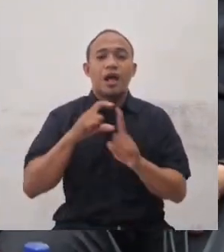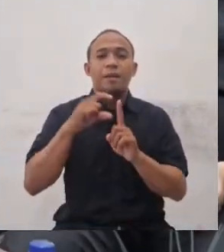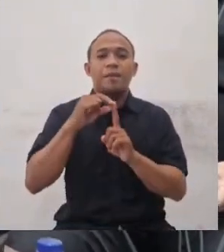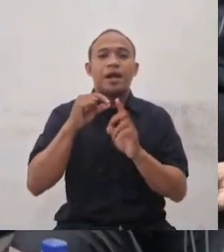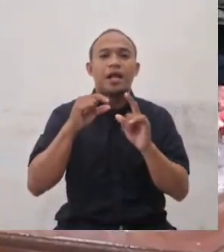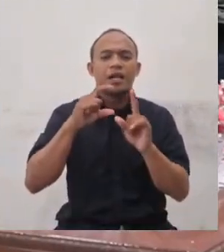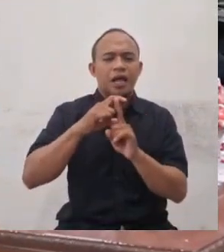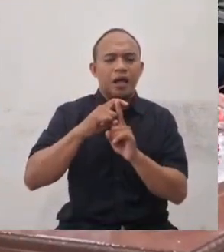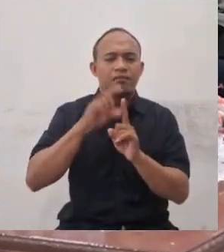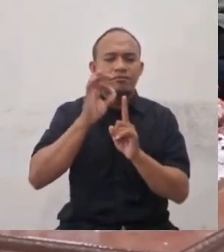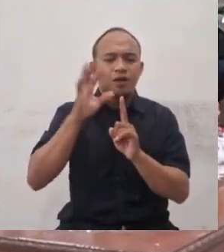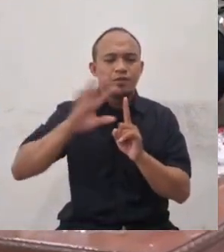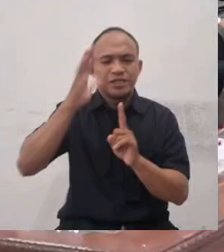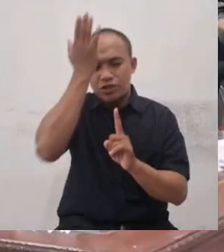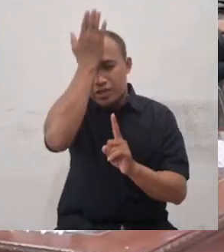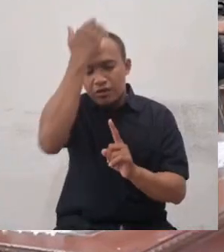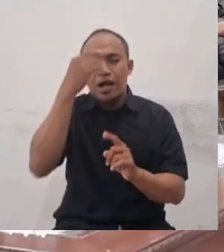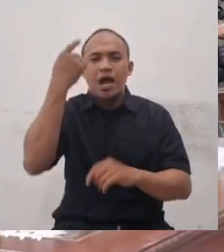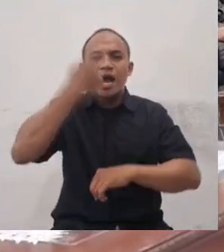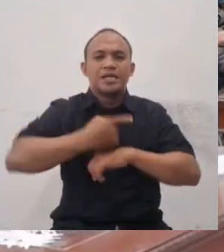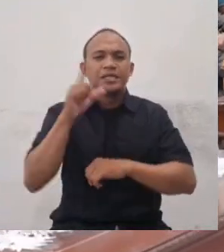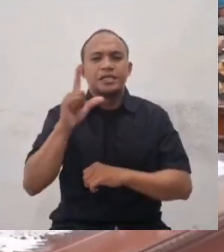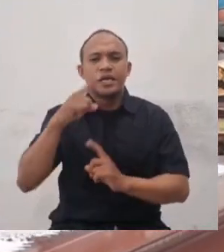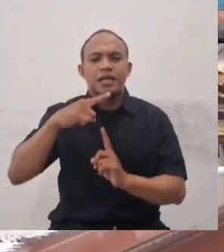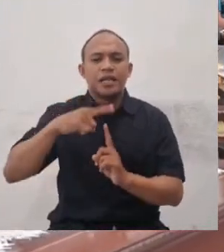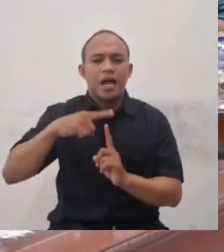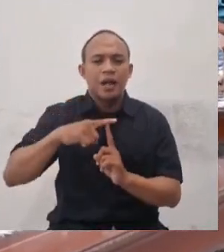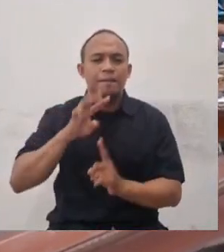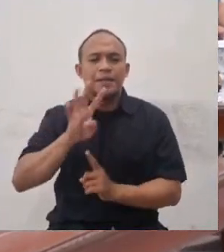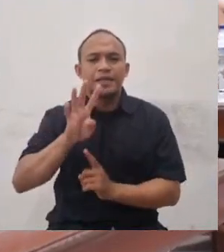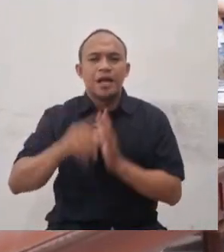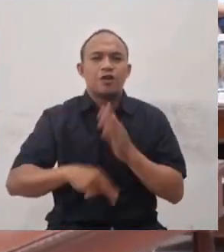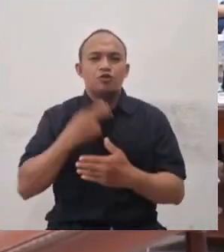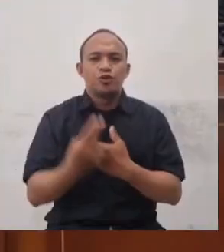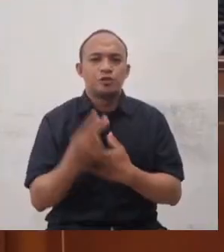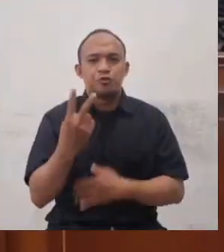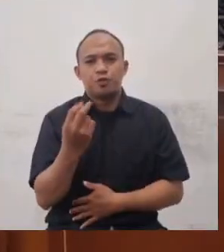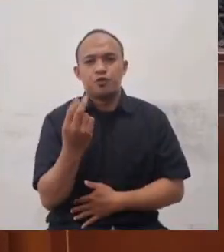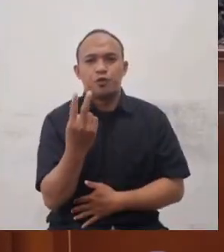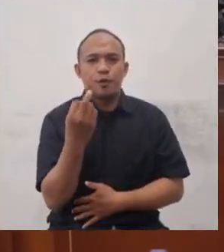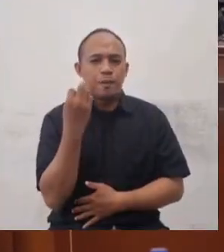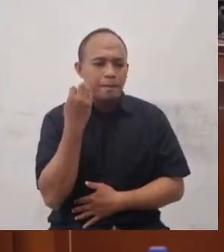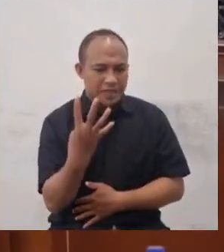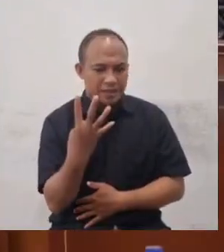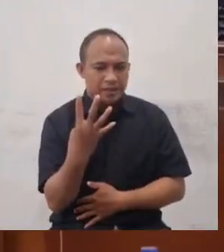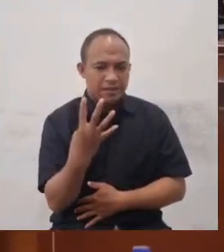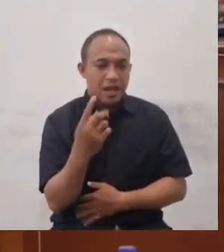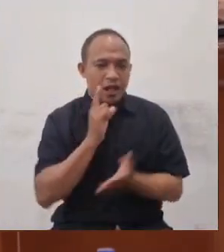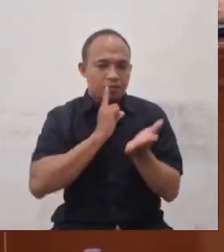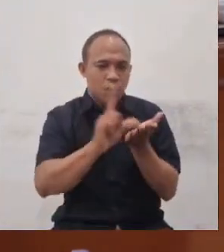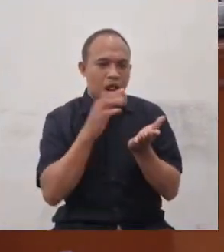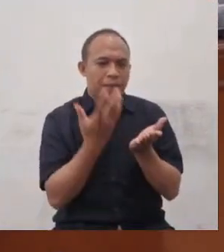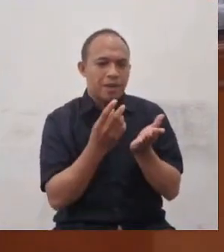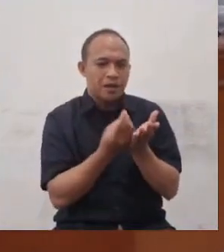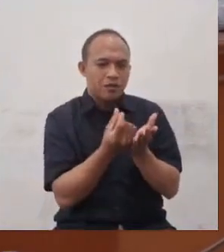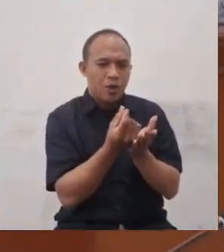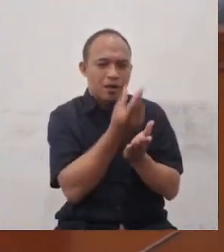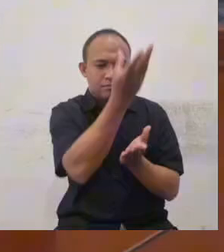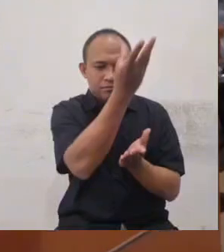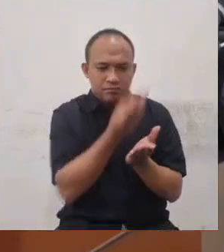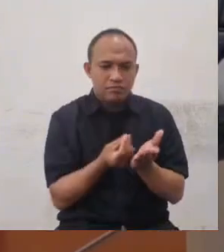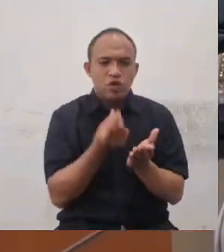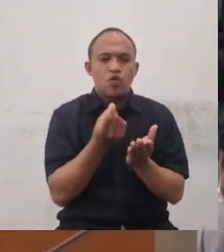DPRD Provinsi Gorontalo Selasa 4 Juni 2024. Laporan diserahkan oleh Auditor Utama